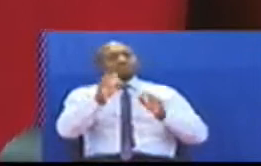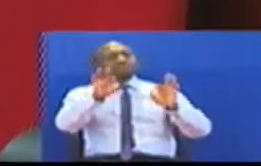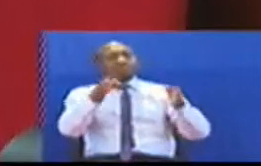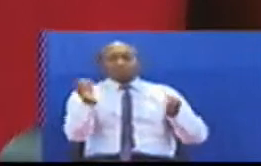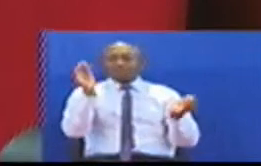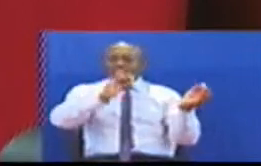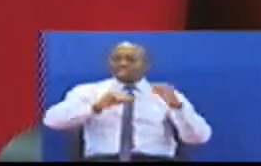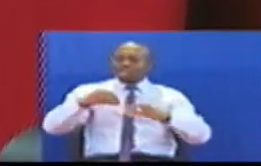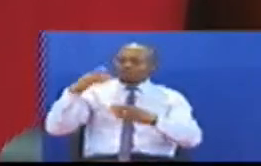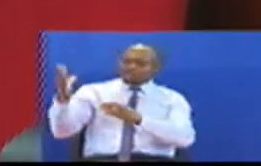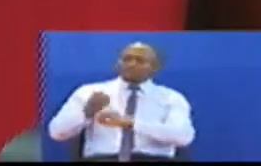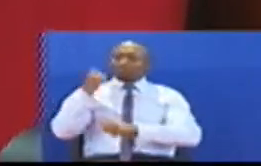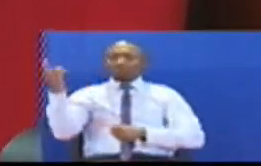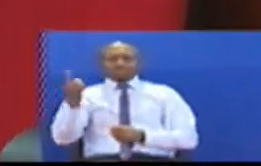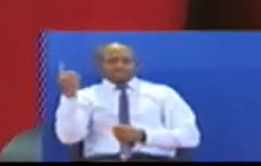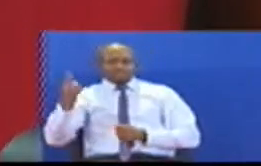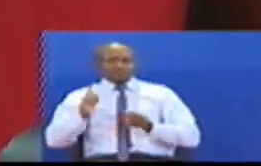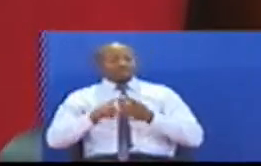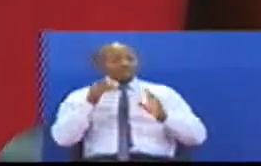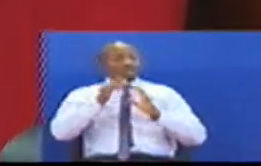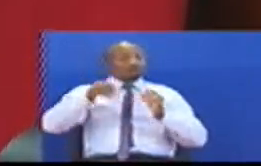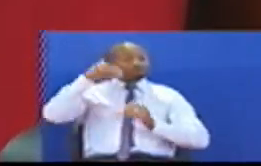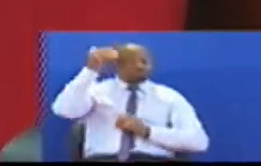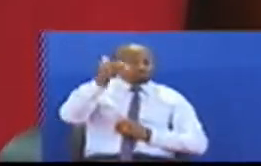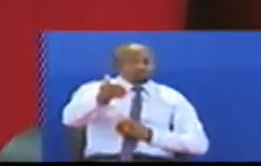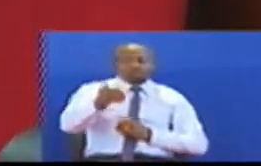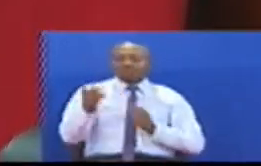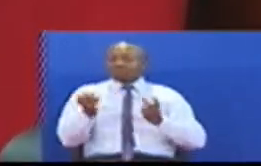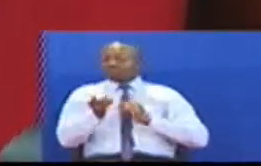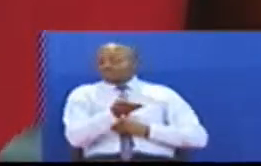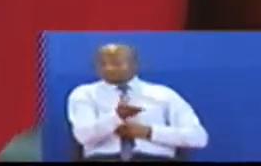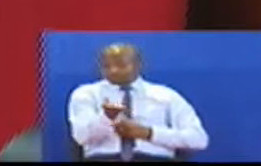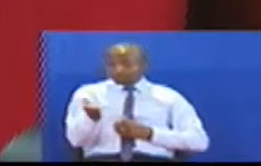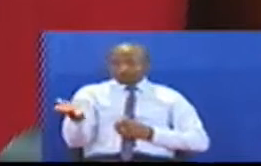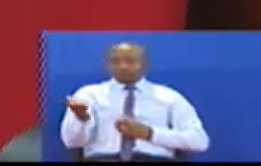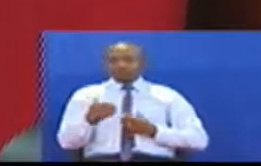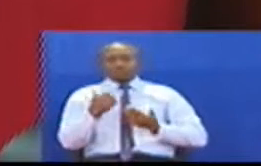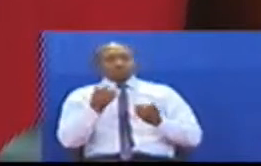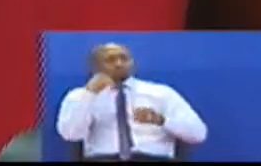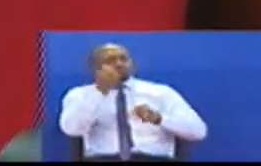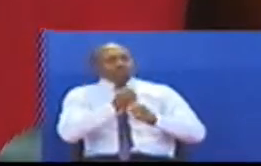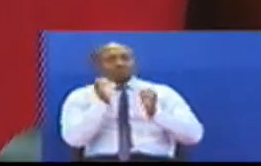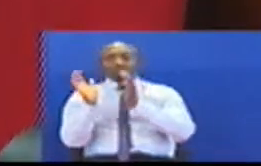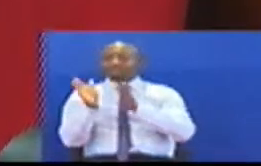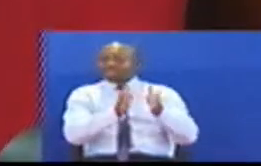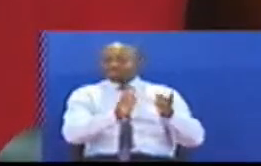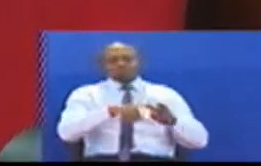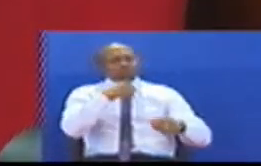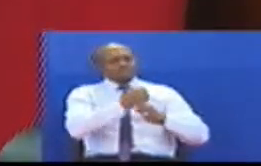pato letu la taifa, ili mwisho wa siku na wenyewe nao ufanyike utaratibu kama ni